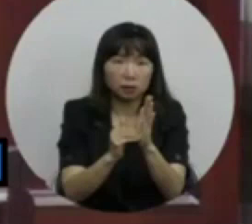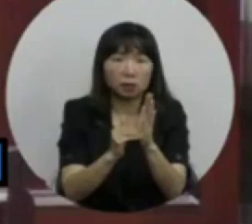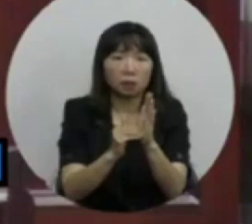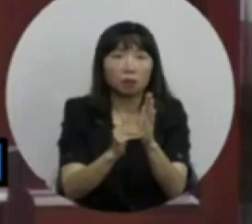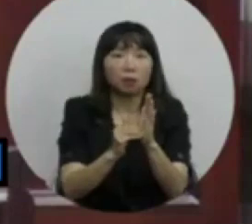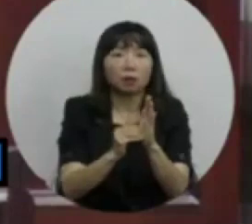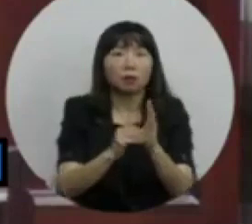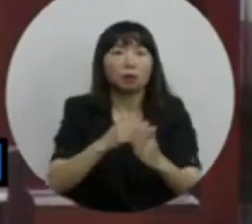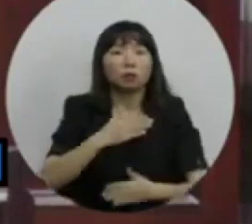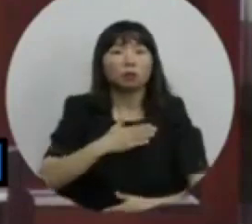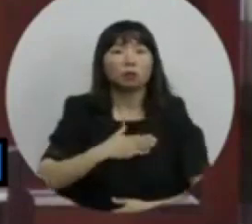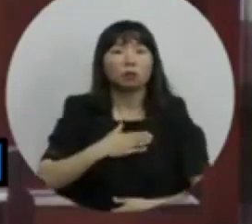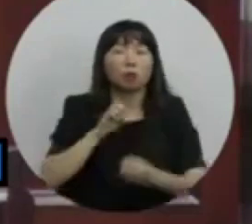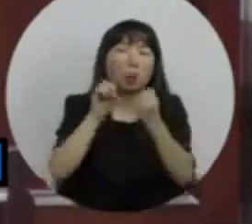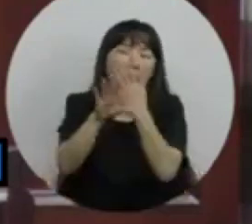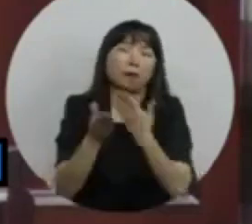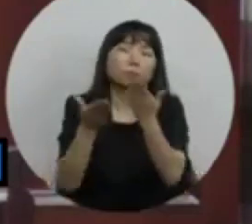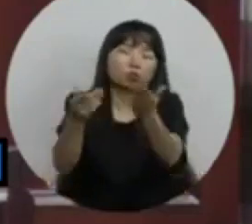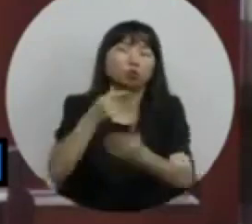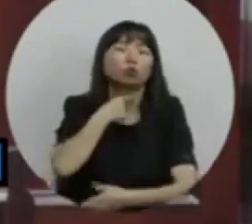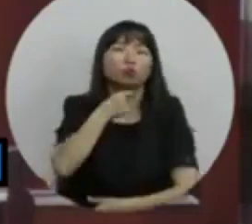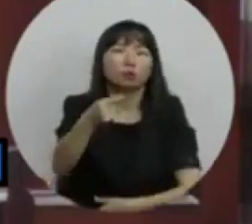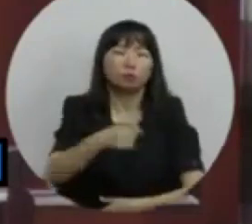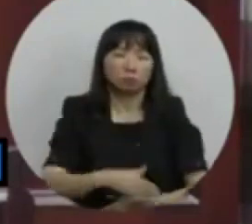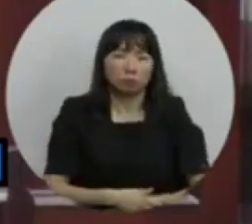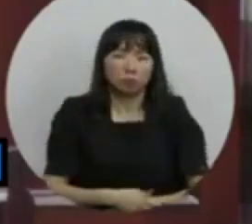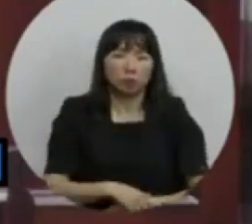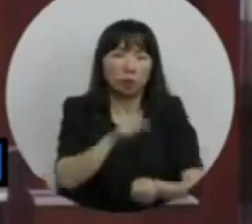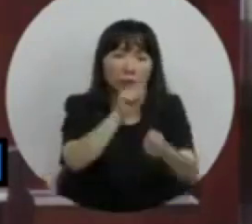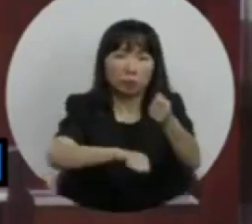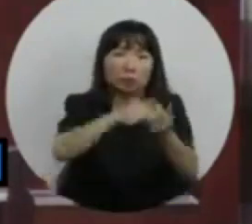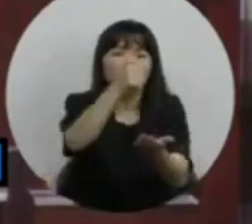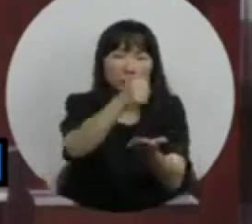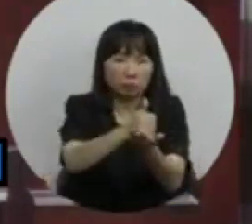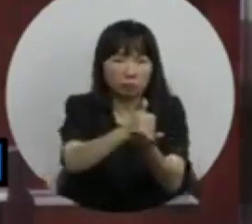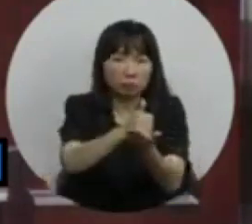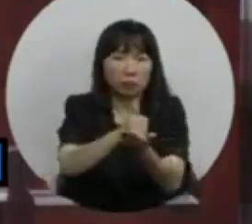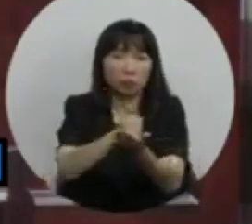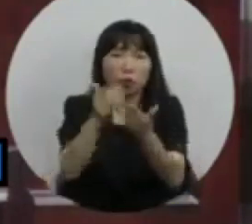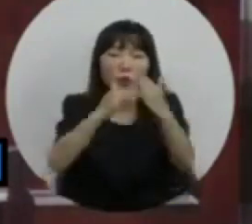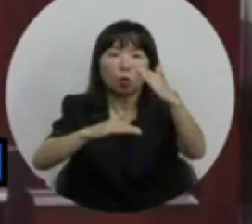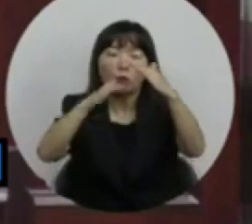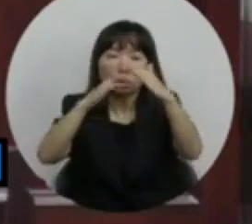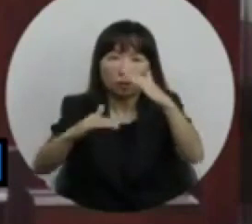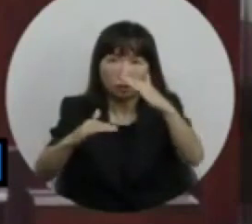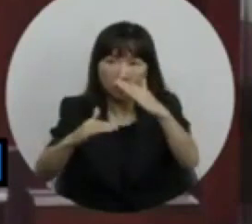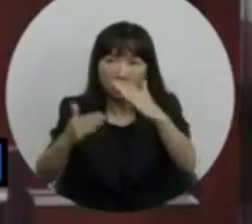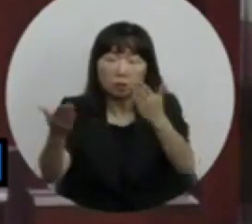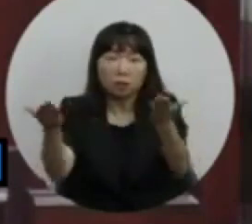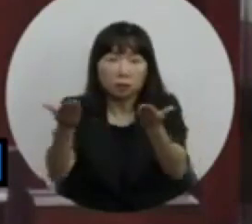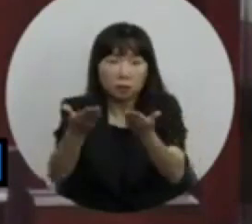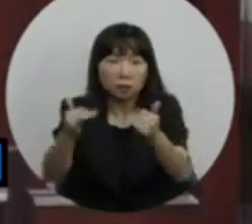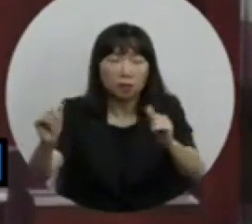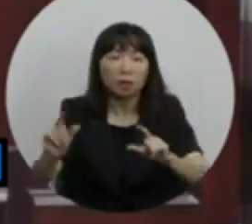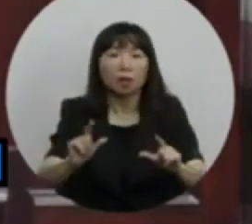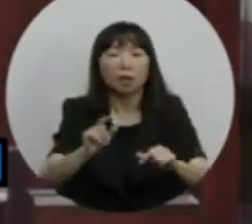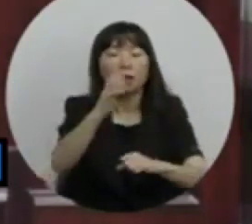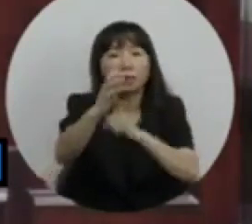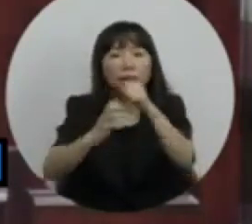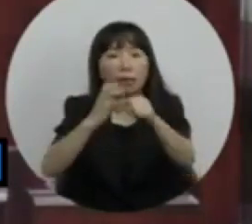저도 요거에서 말씀드리겠습니다. 우리 의장님이 공직생활 40년 하셨다 말씀 많이